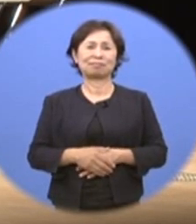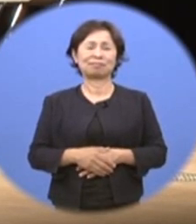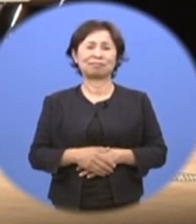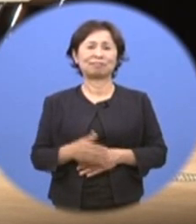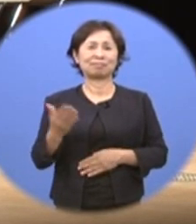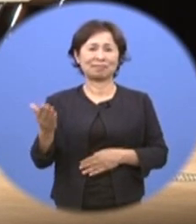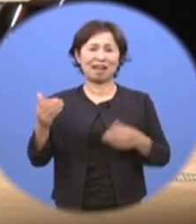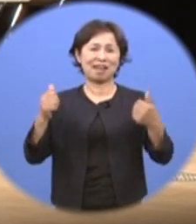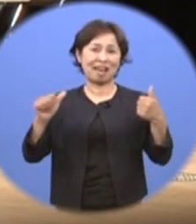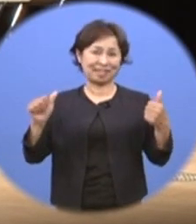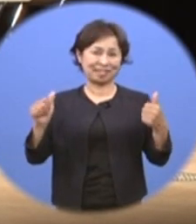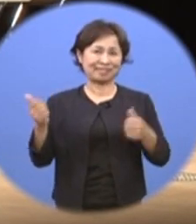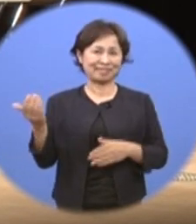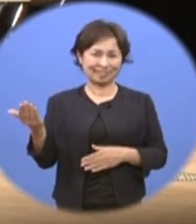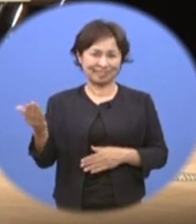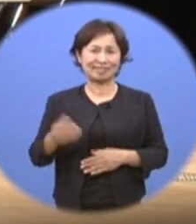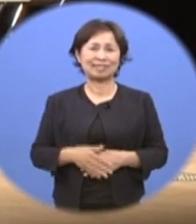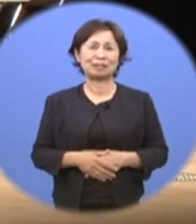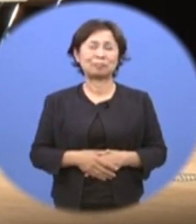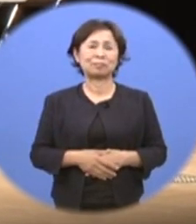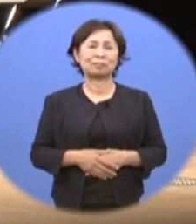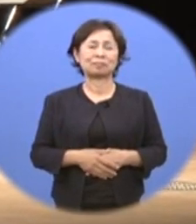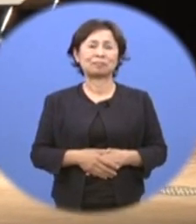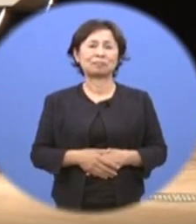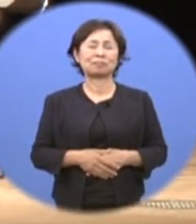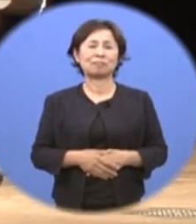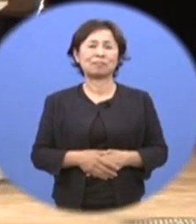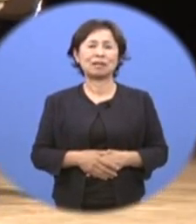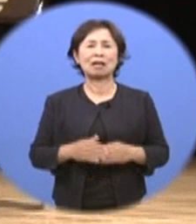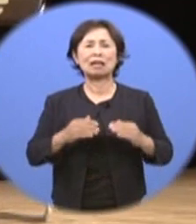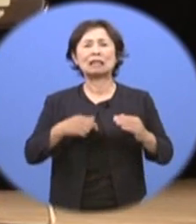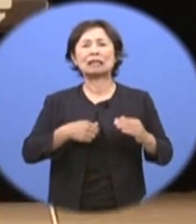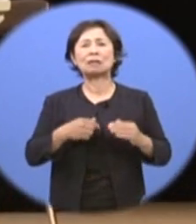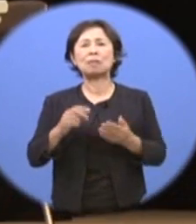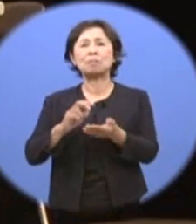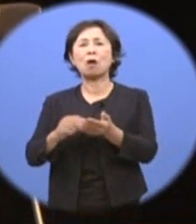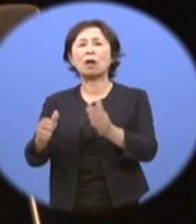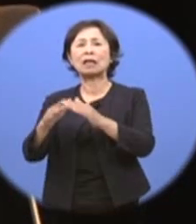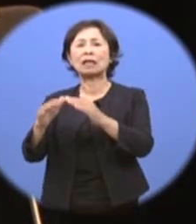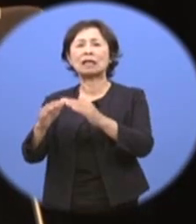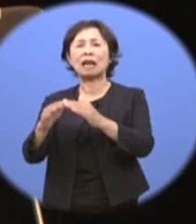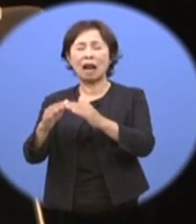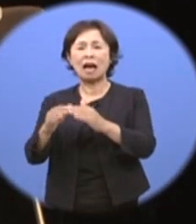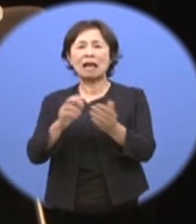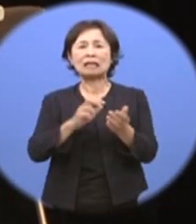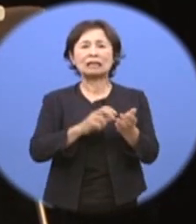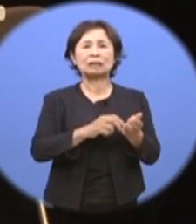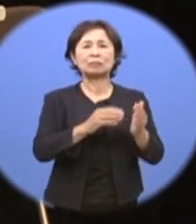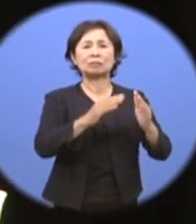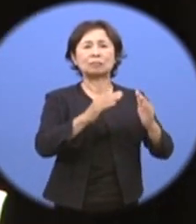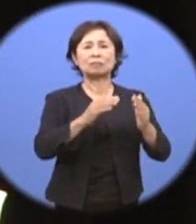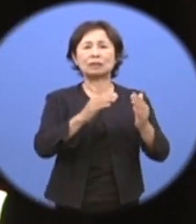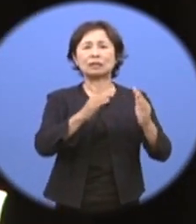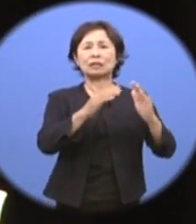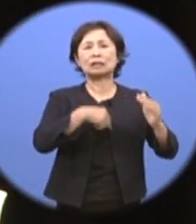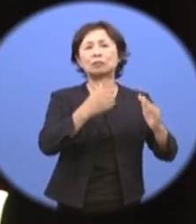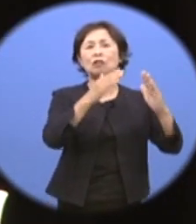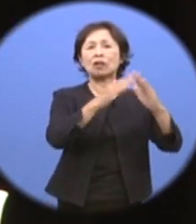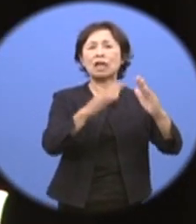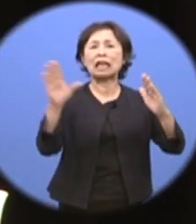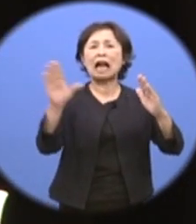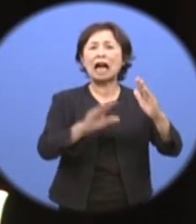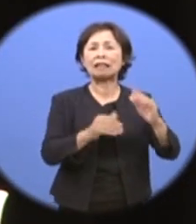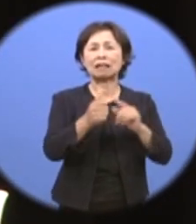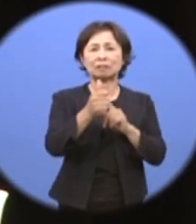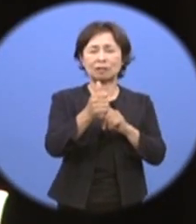演劇に戻りましょう。病院から自宅に帰った主人公の男性は県福祉保健部の野